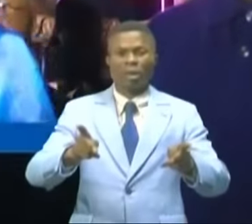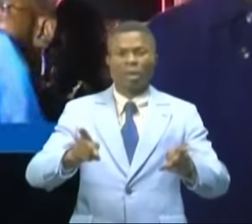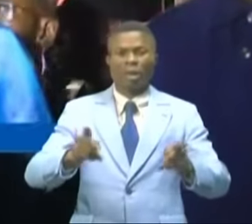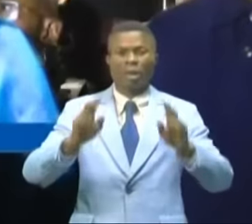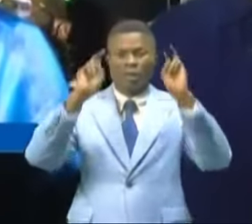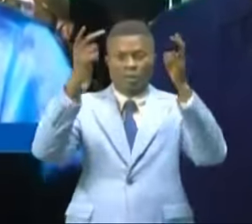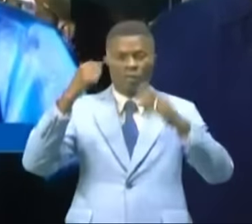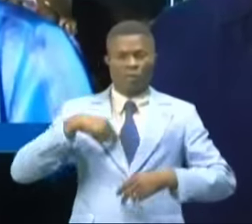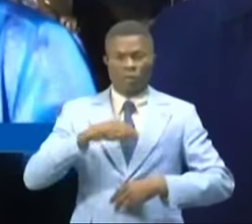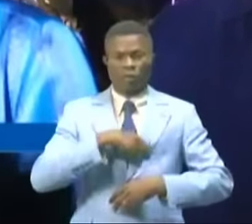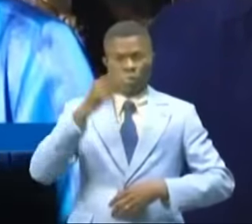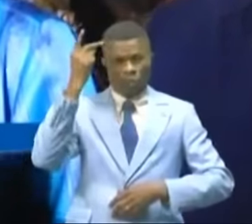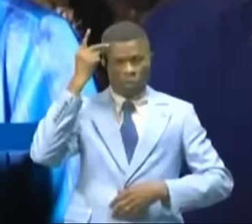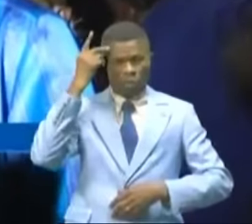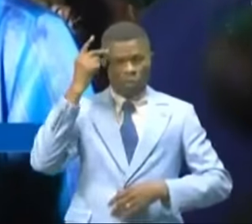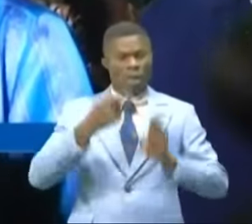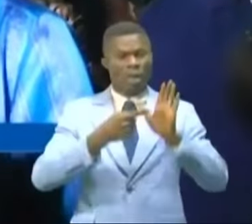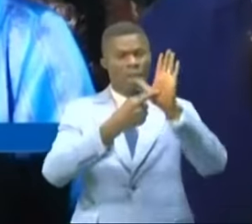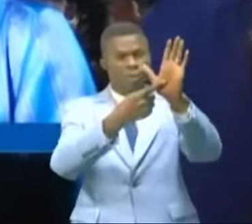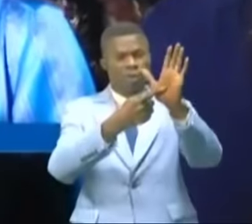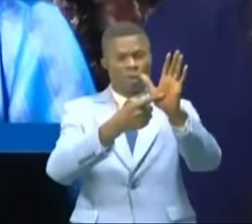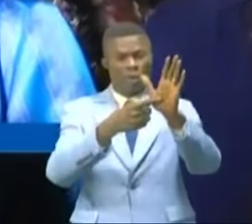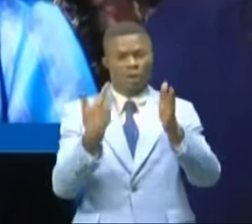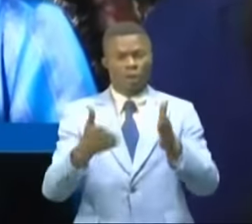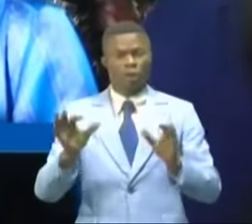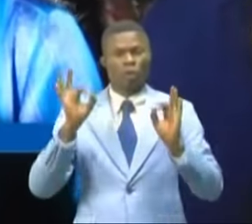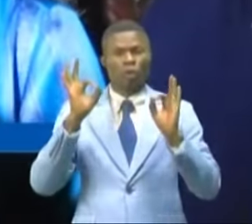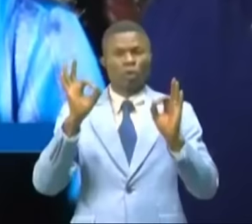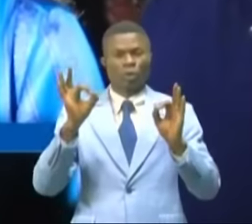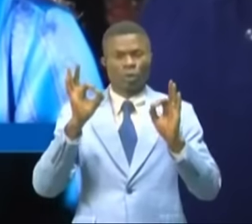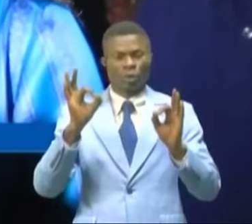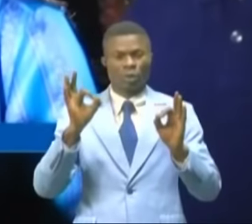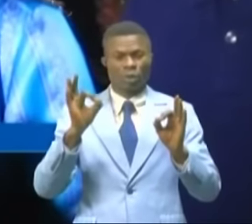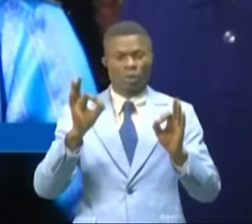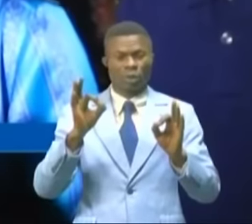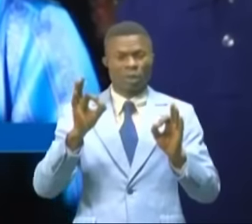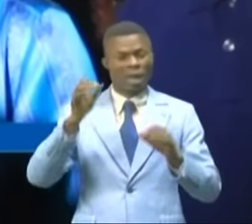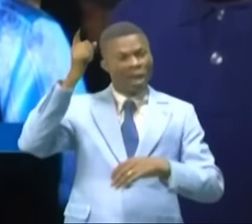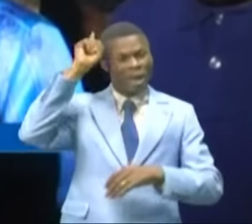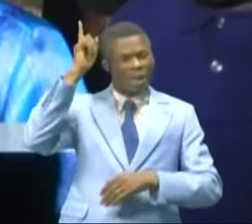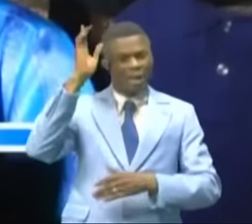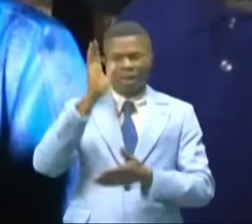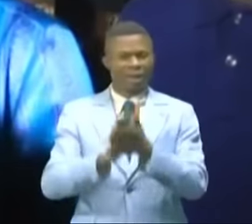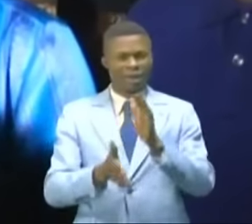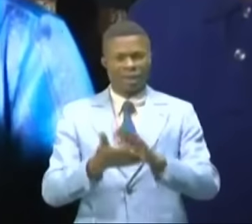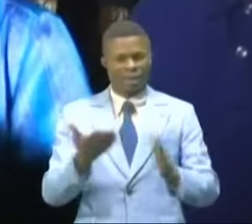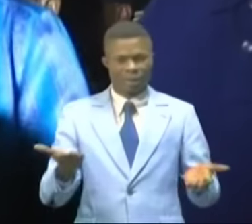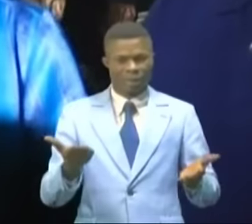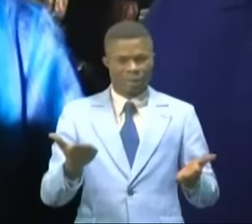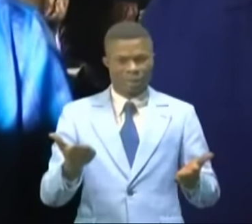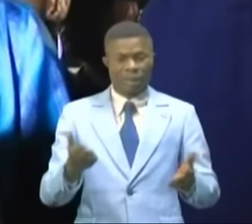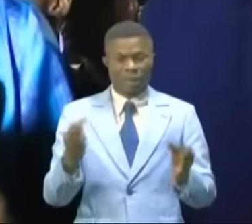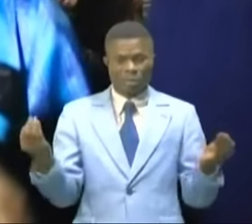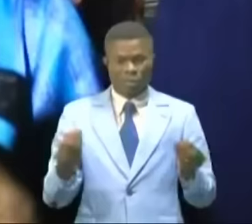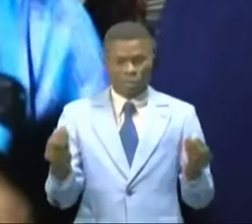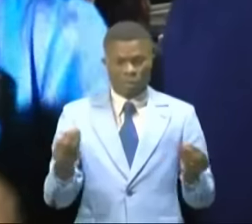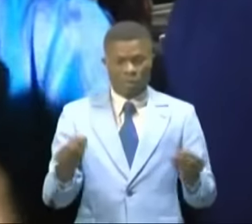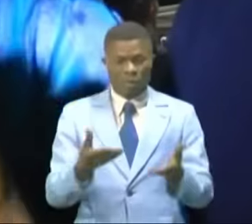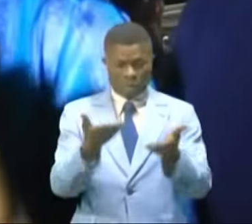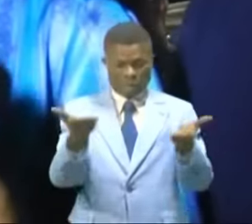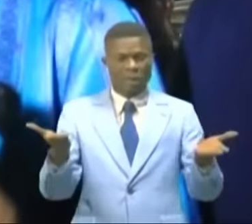ville de présenter une innovation qui n'a jamais existé auparavant, la Grande Roue. Je pense que